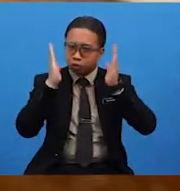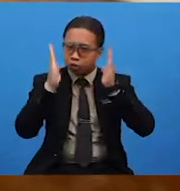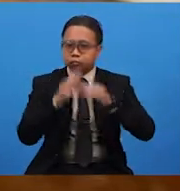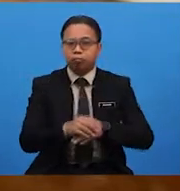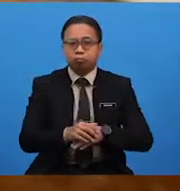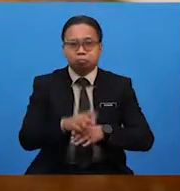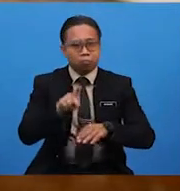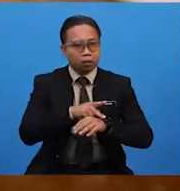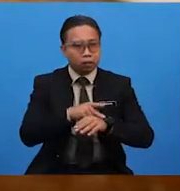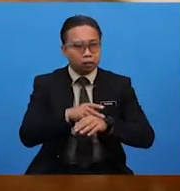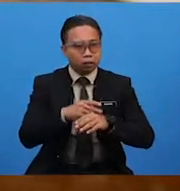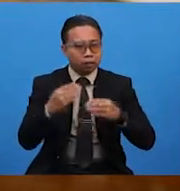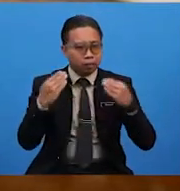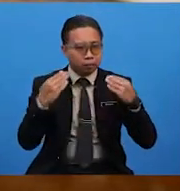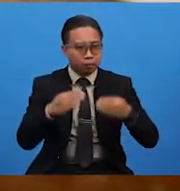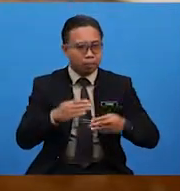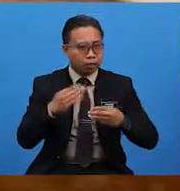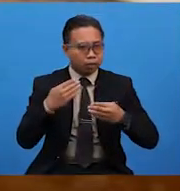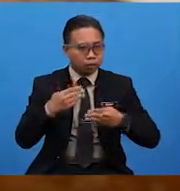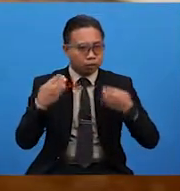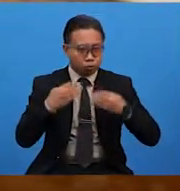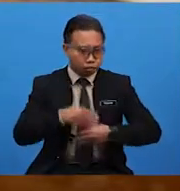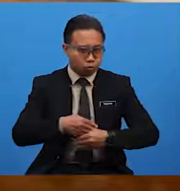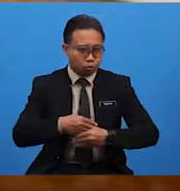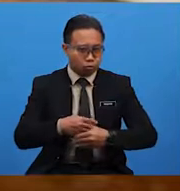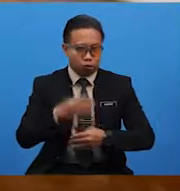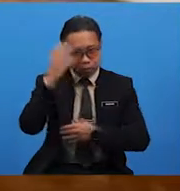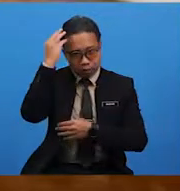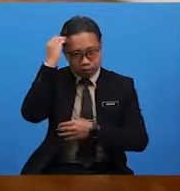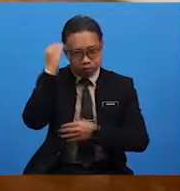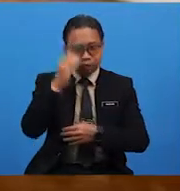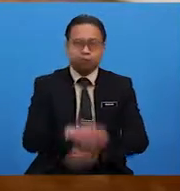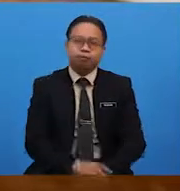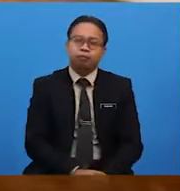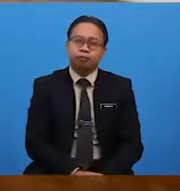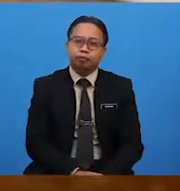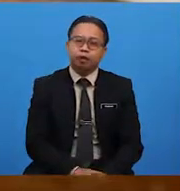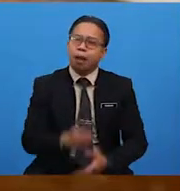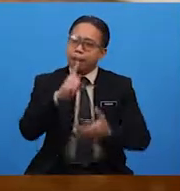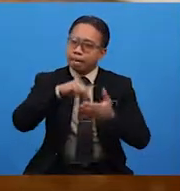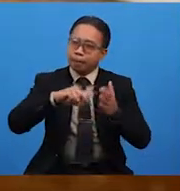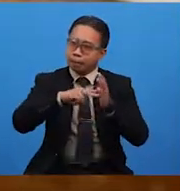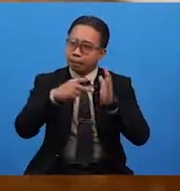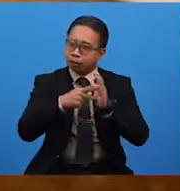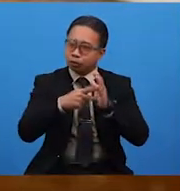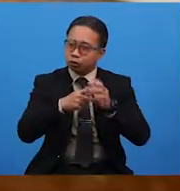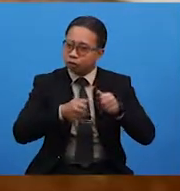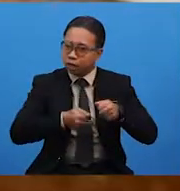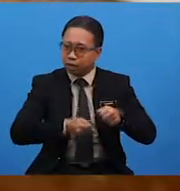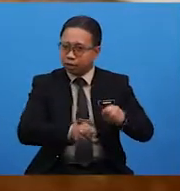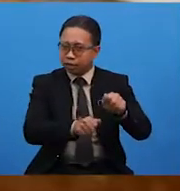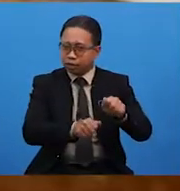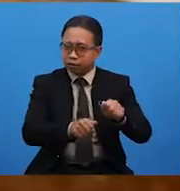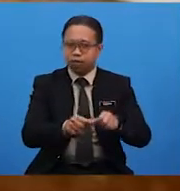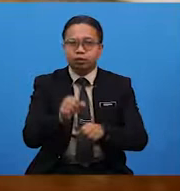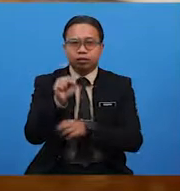sebagai jati diri kita sebagai anak melayu ya adanya sebenarnya otak Apa yang dimaksudkan dengan aliran seni